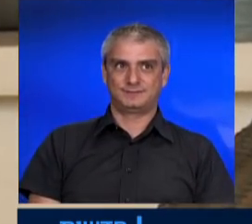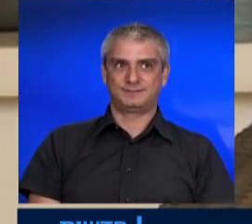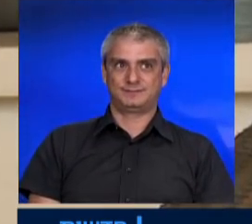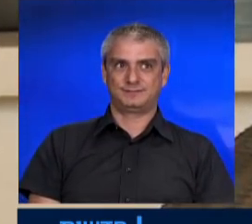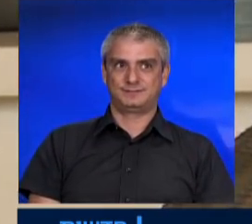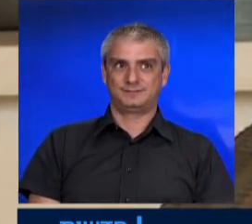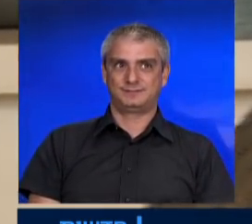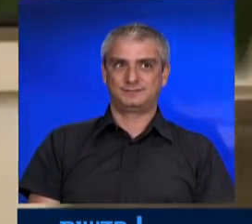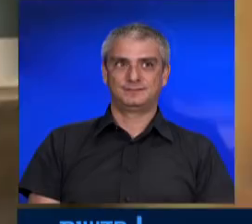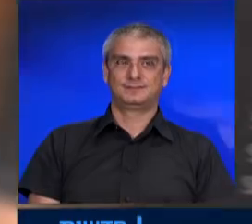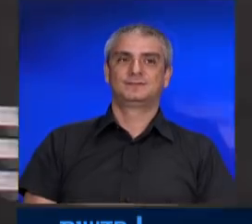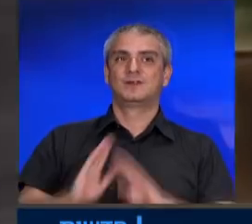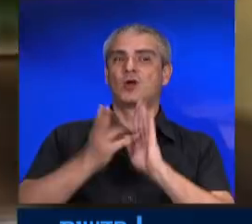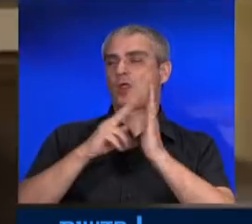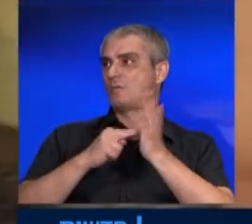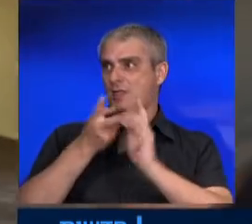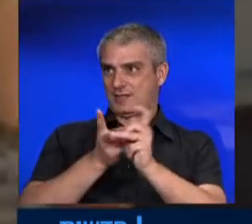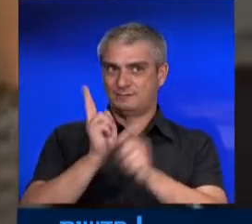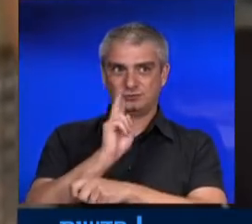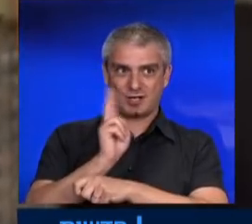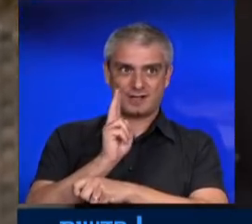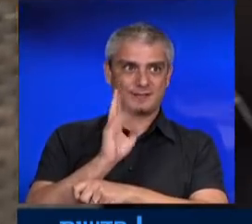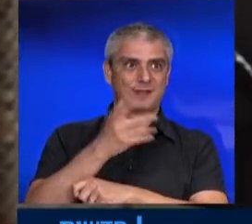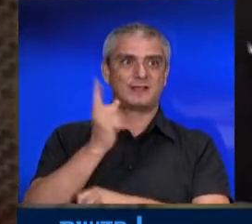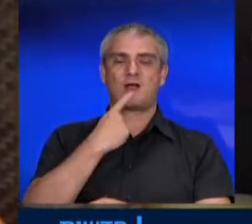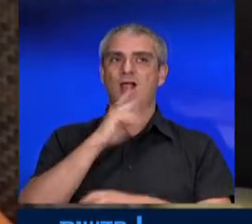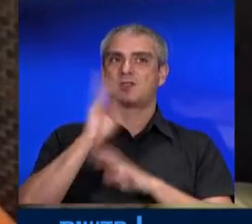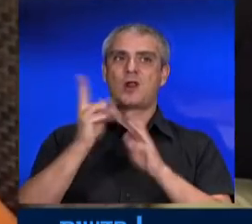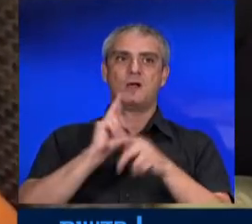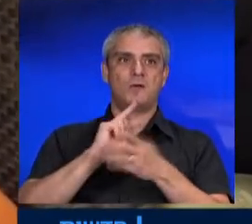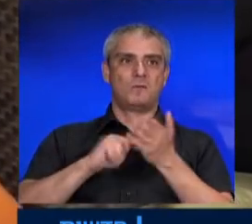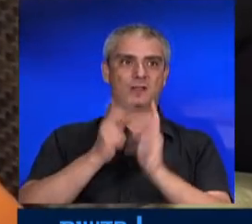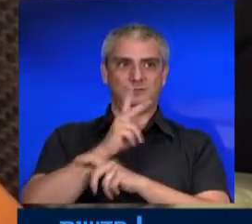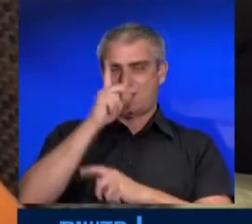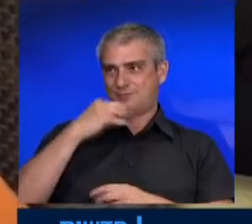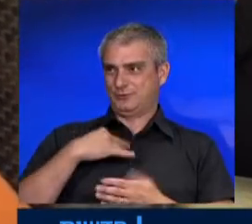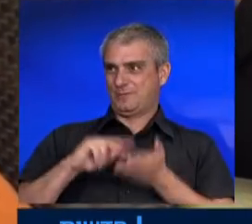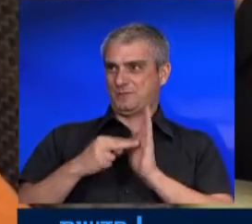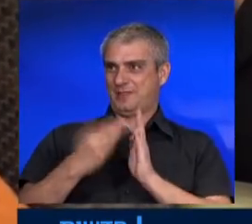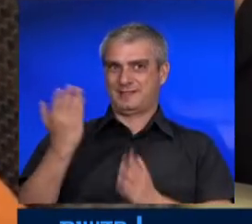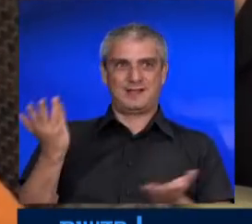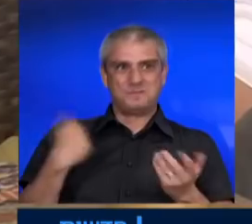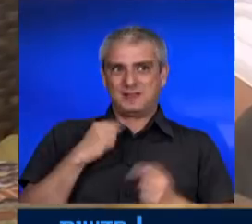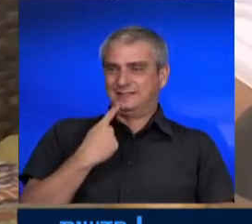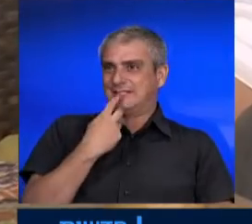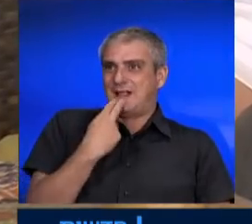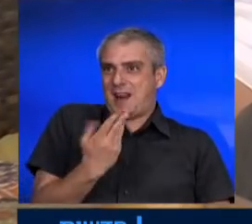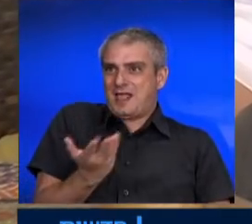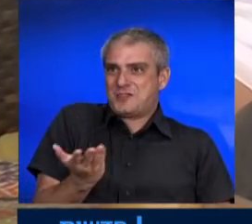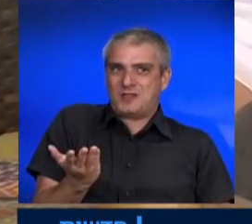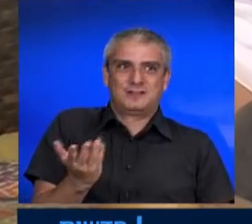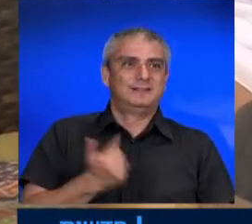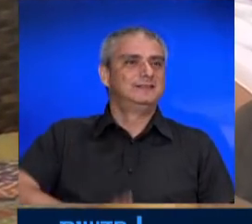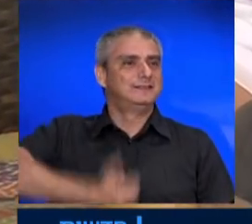כל הפוליטיקאים שקרנים. כל הפוליטיקאים שקרנים. אתה יכול להגיד לי כל הפוליטיקאים שקרנים עם עכשיו אבא שלי פוליטיקאים, מה אני אמורה לענות על זה? שר מדע